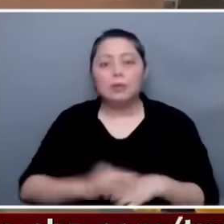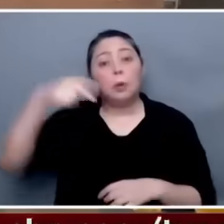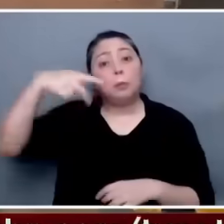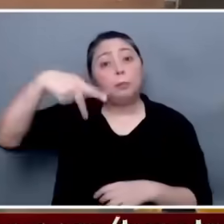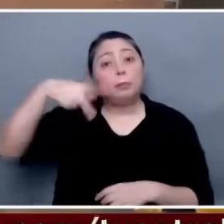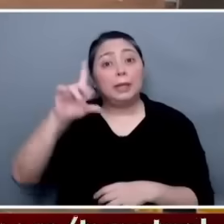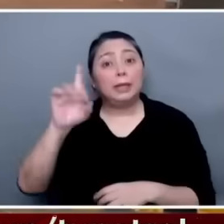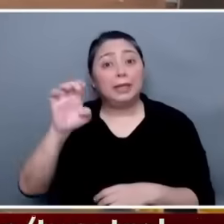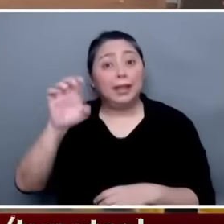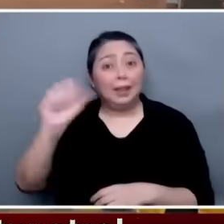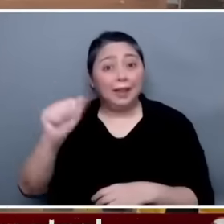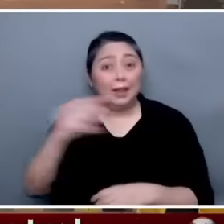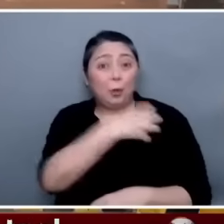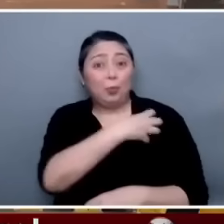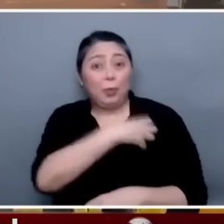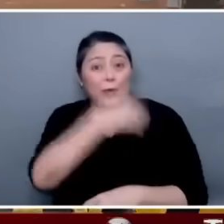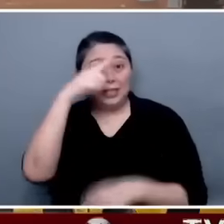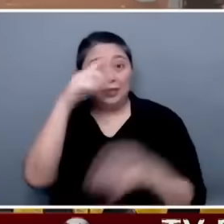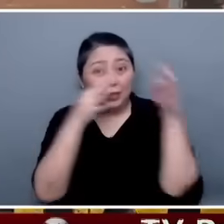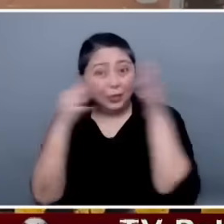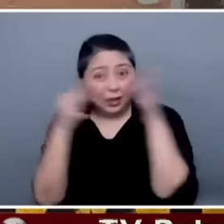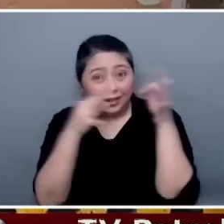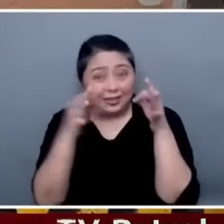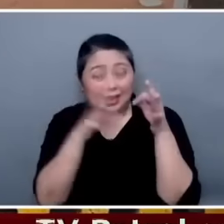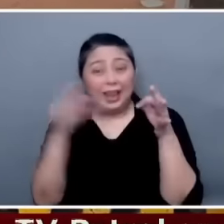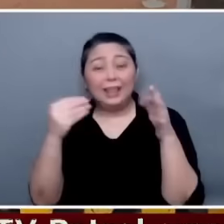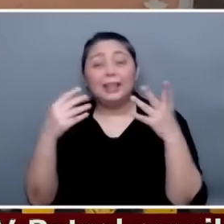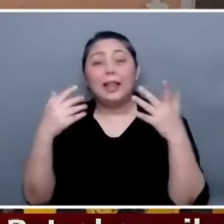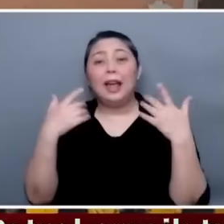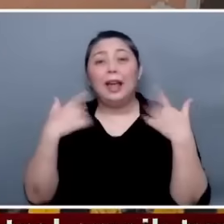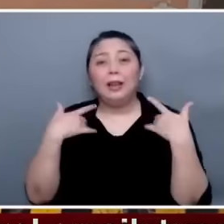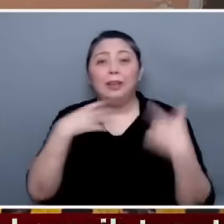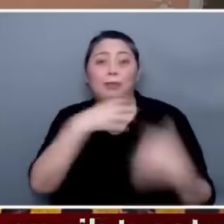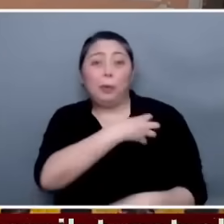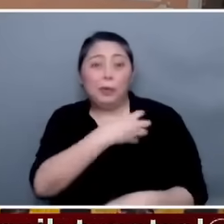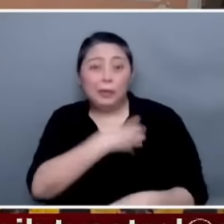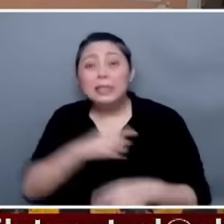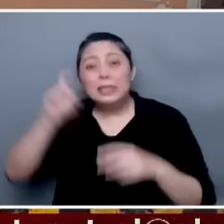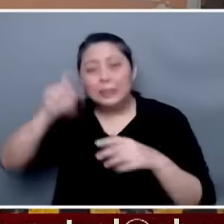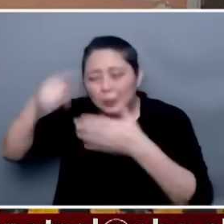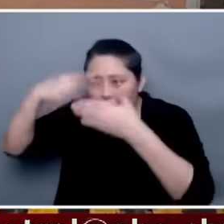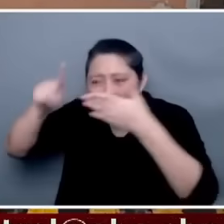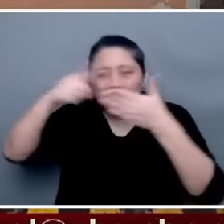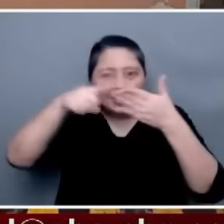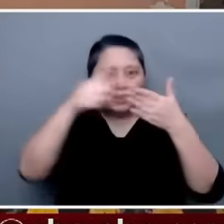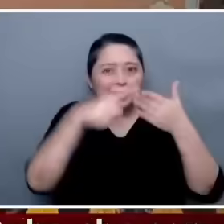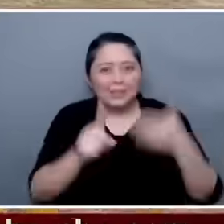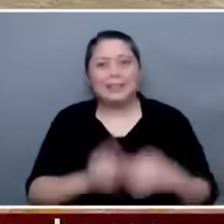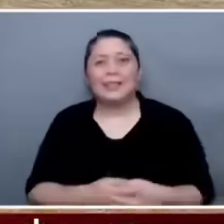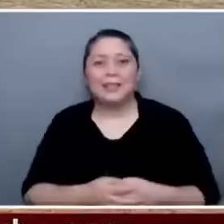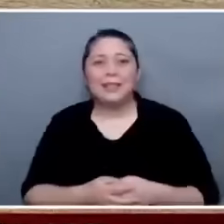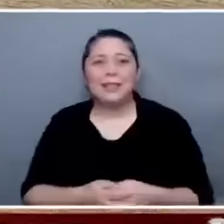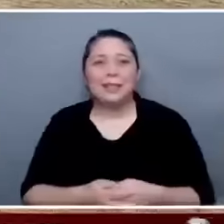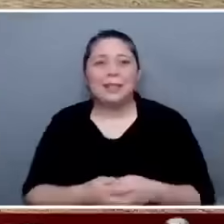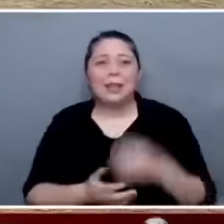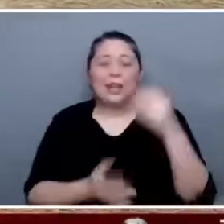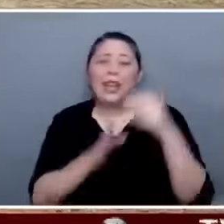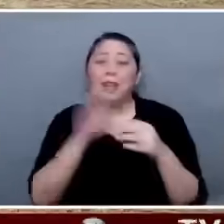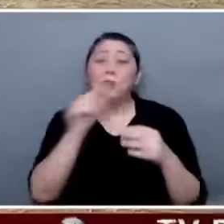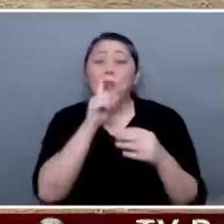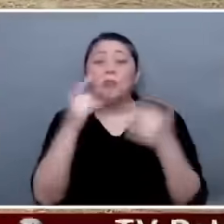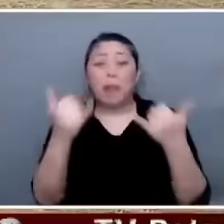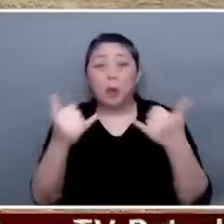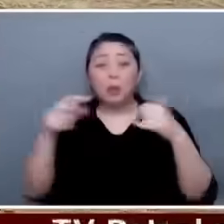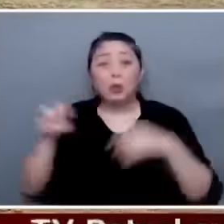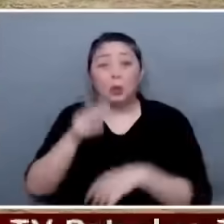sa benepisyo ng mga nagta-travel lalo ngayong holiday at open na po yung Baguio for Tourists kaya namin ito ginagawa. Inaasahan